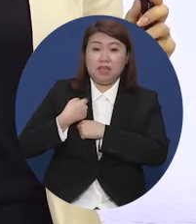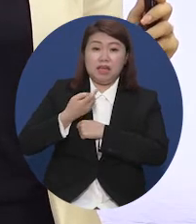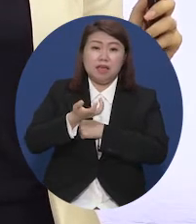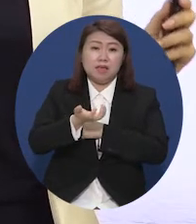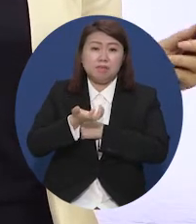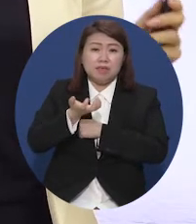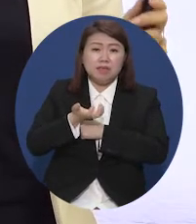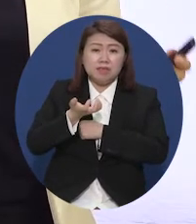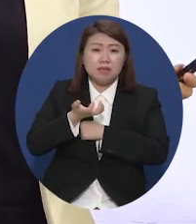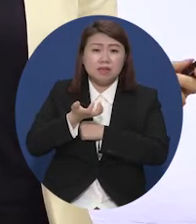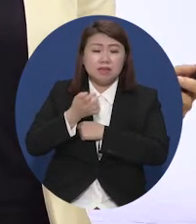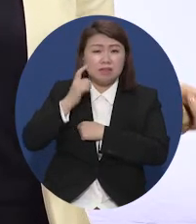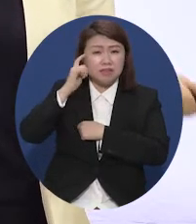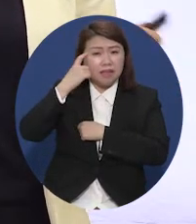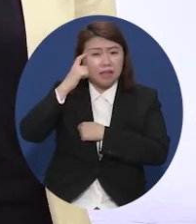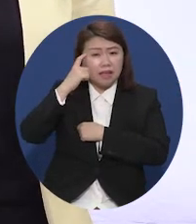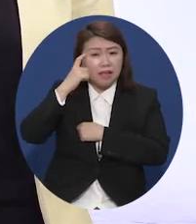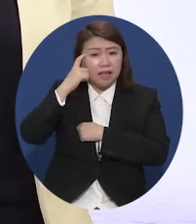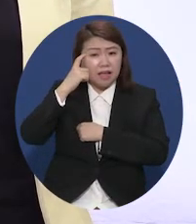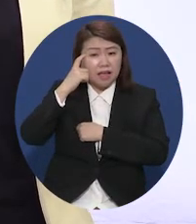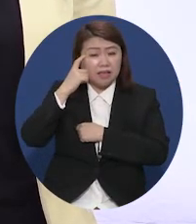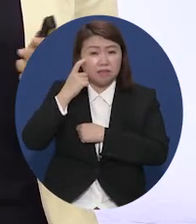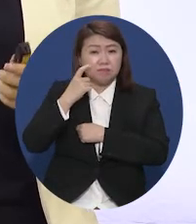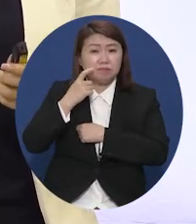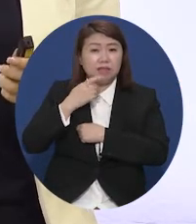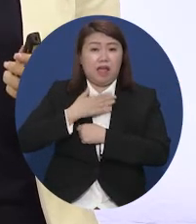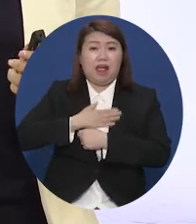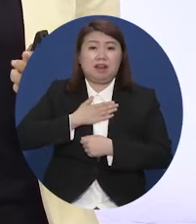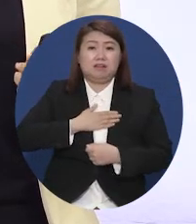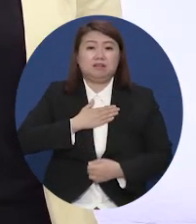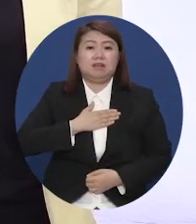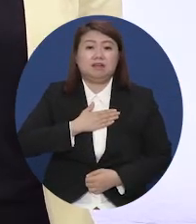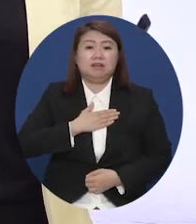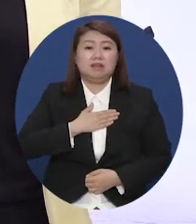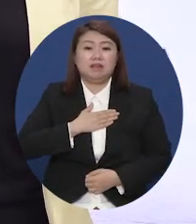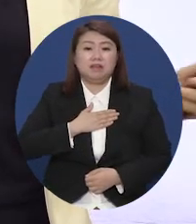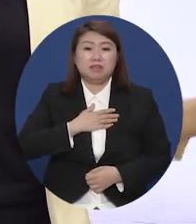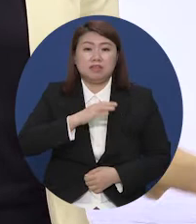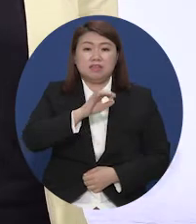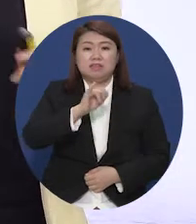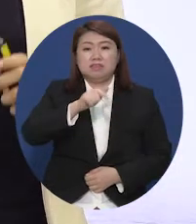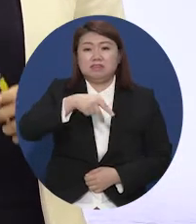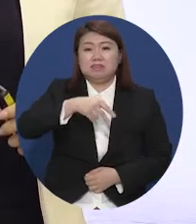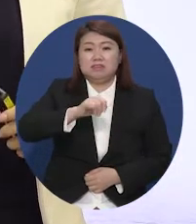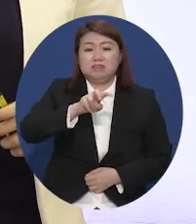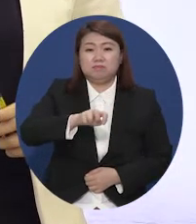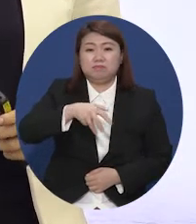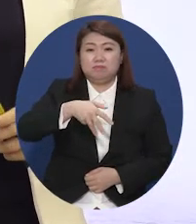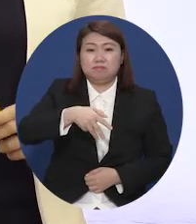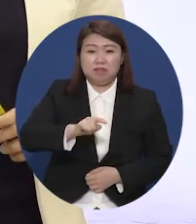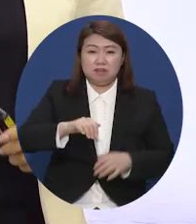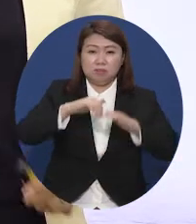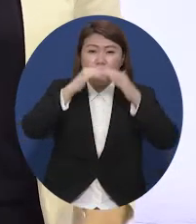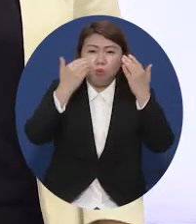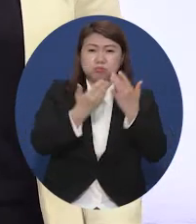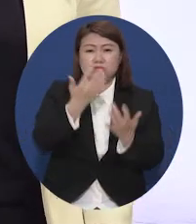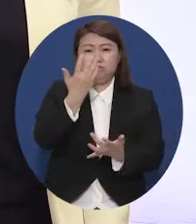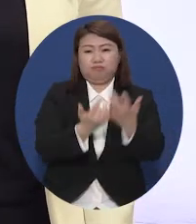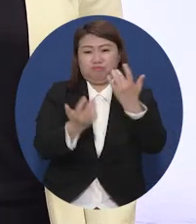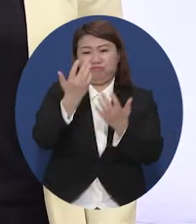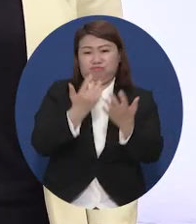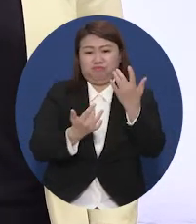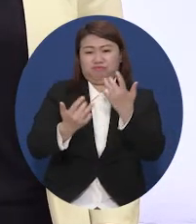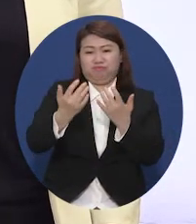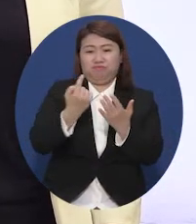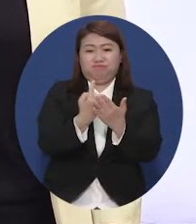그 계략이 실행되기도 전에 그 사실을 알아버려요 그래서 익심체를 불태워버리고 새로운 수도를